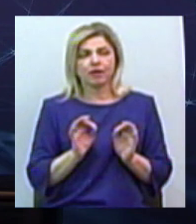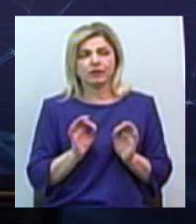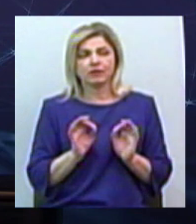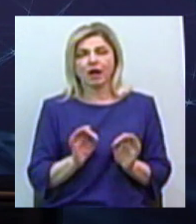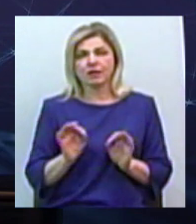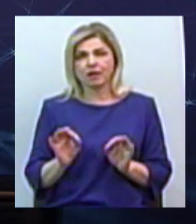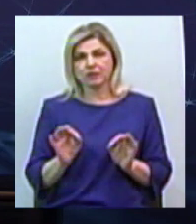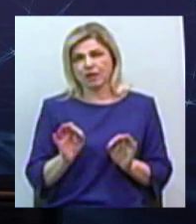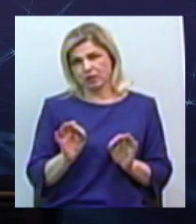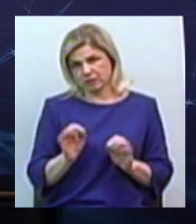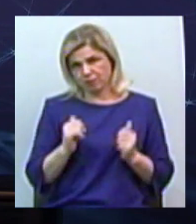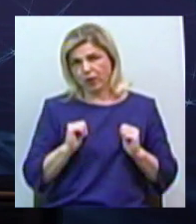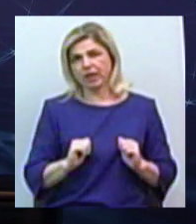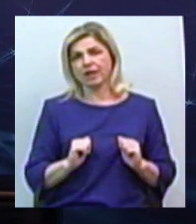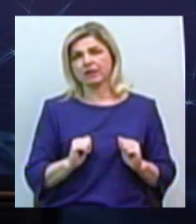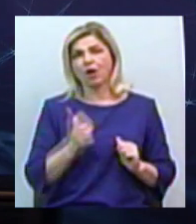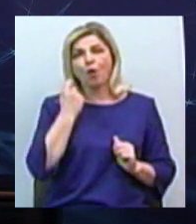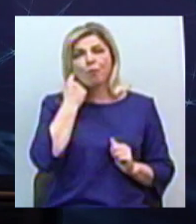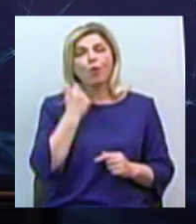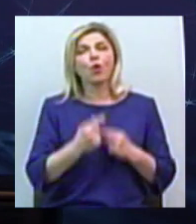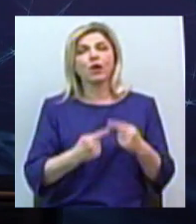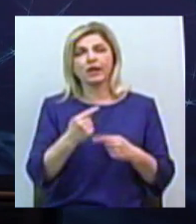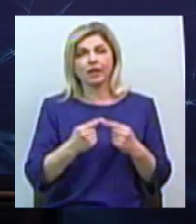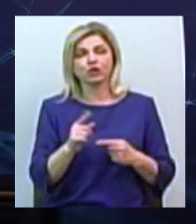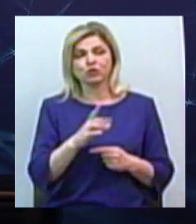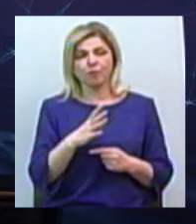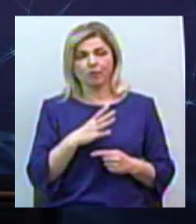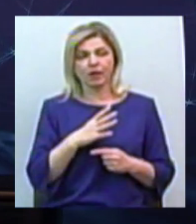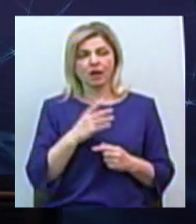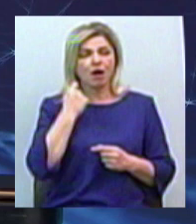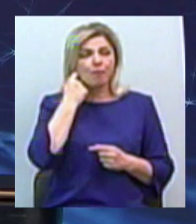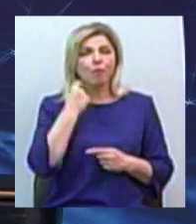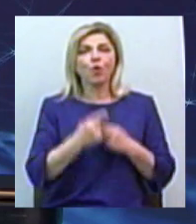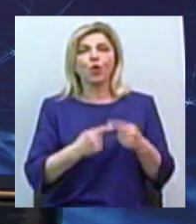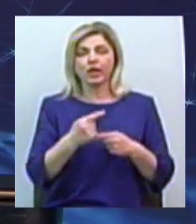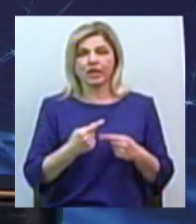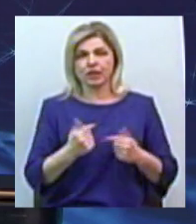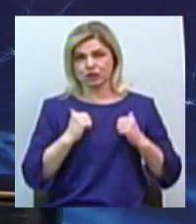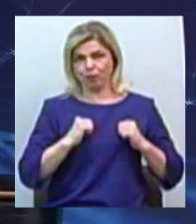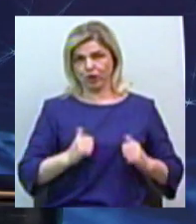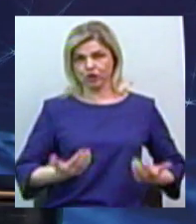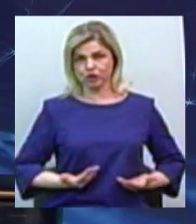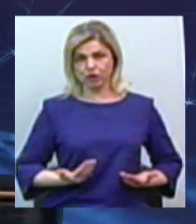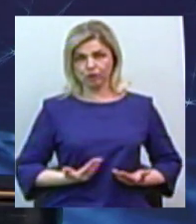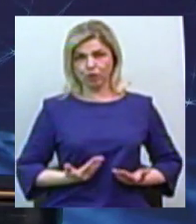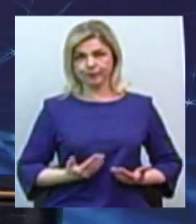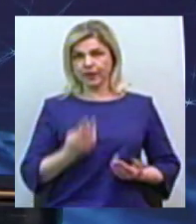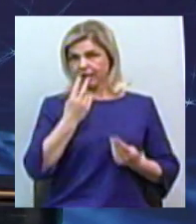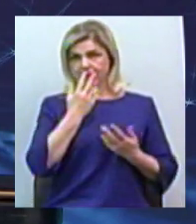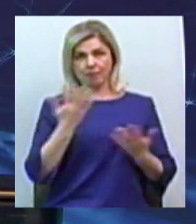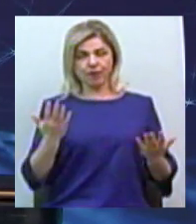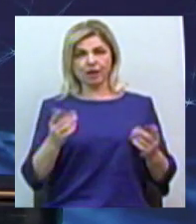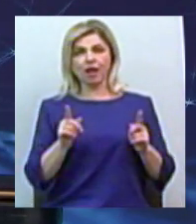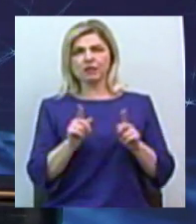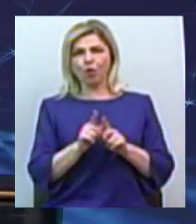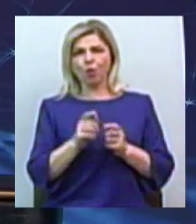більш-менш спокійний, якраз покоління, яке більш-менш спокійно жило. Воно не бачило в такому великому